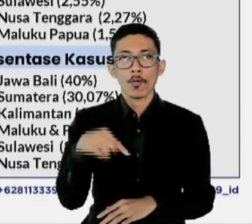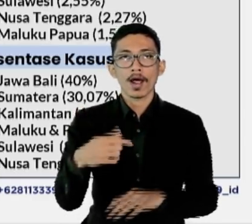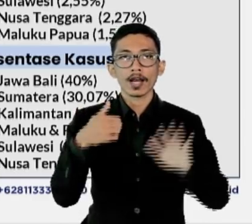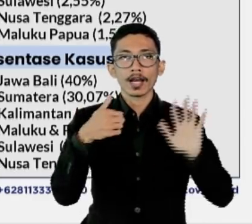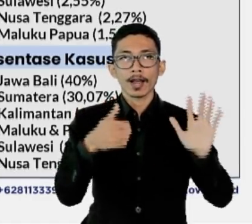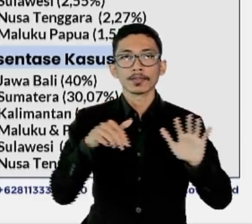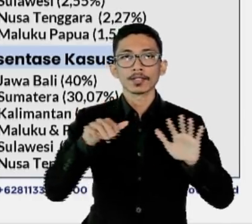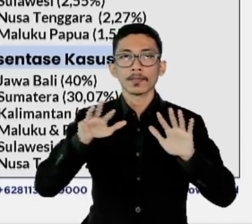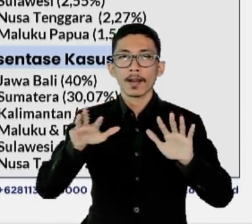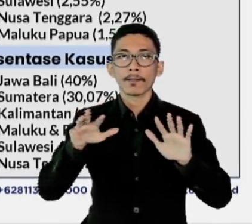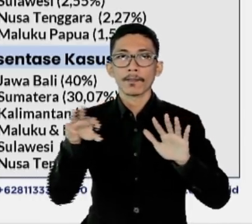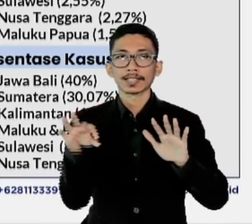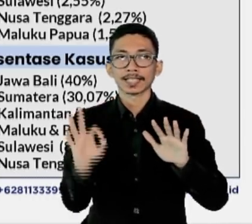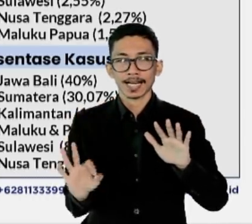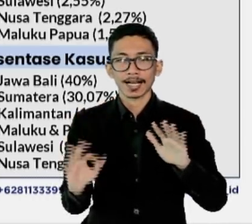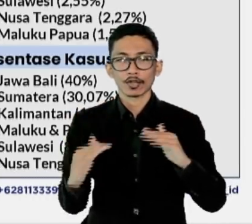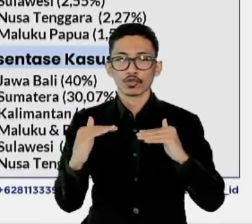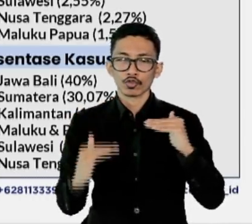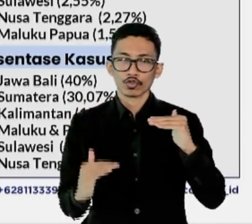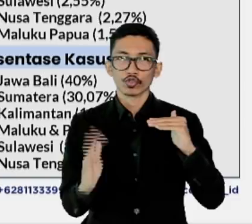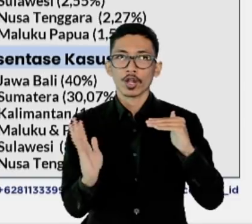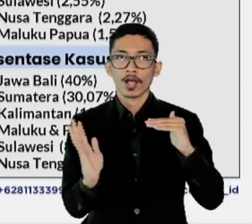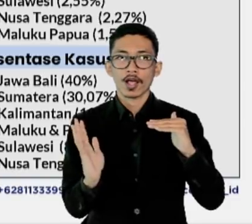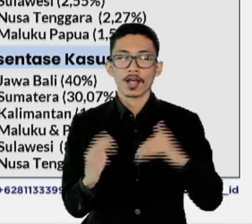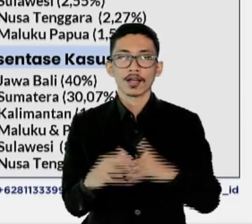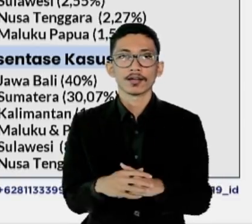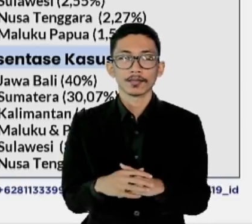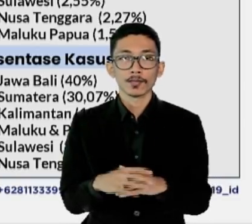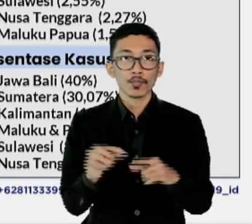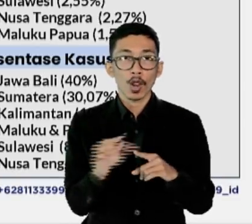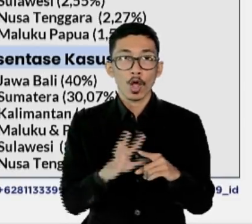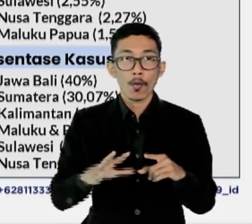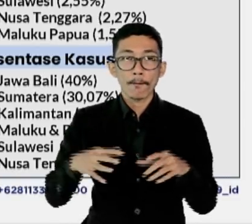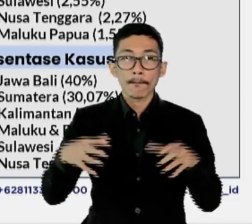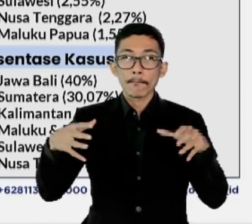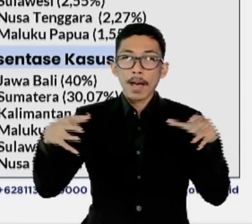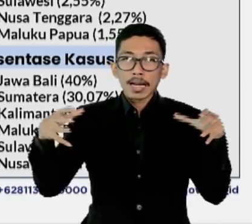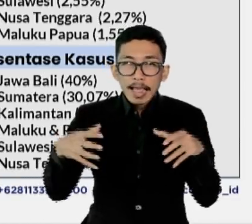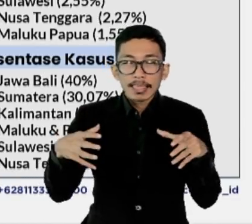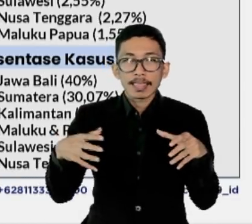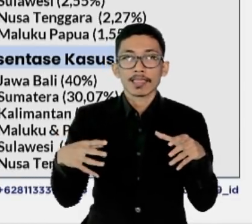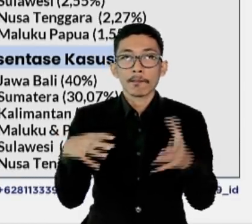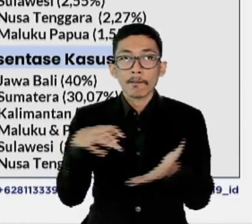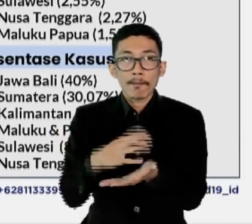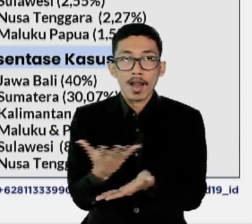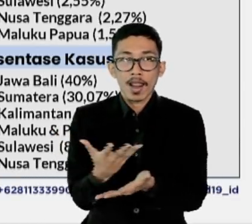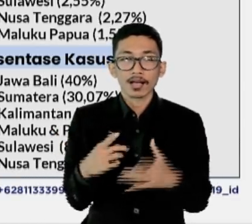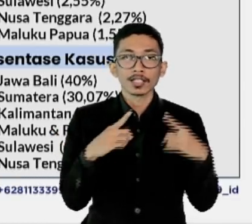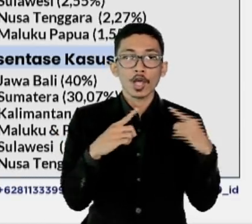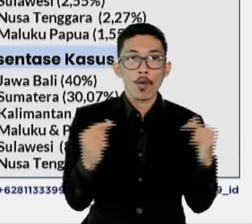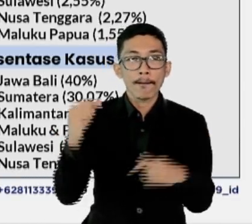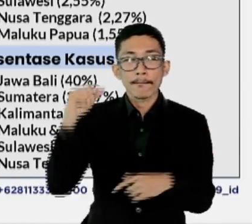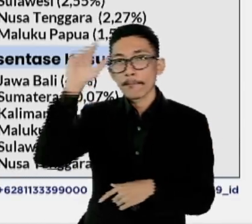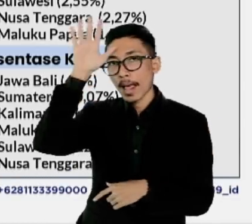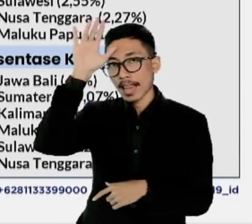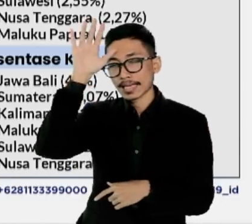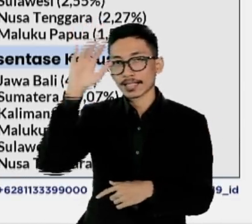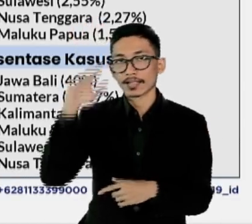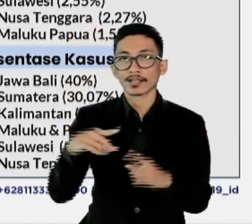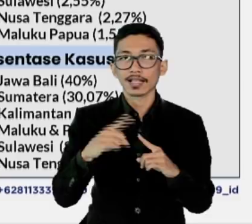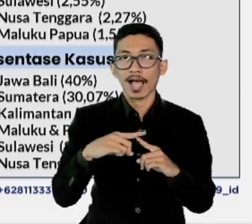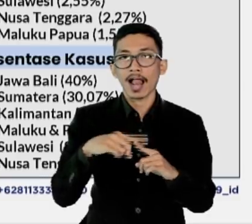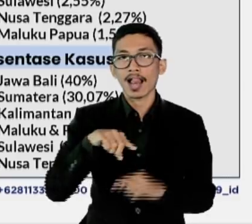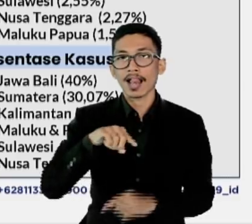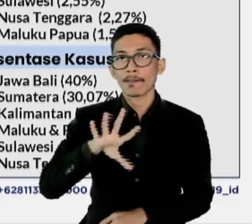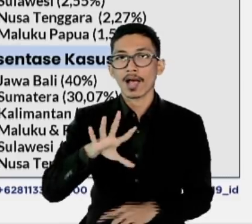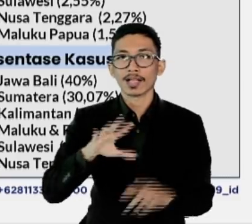50,69%. Kedua, pada pulau paling padat penduduk di Indonesia yaitu Jawa dan Bali, per 5 September total